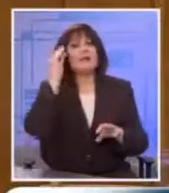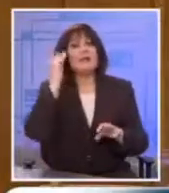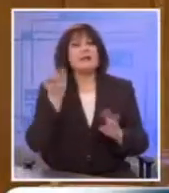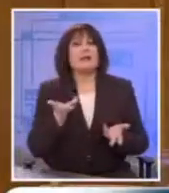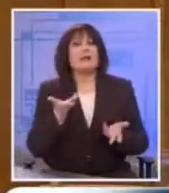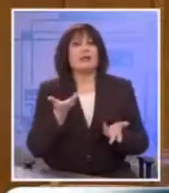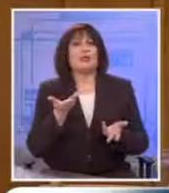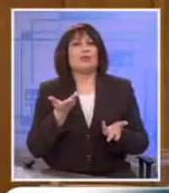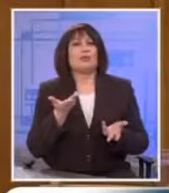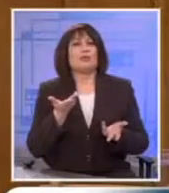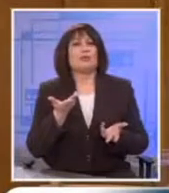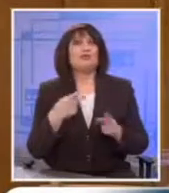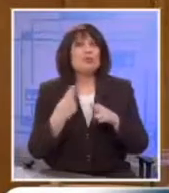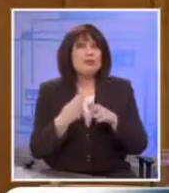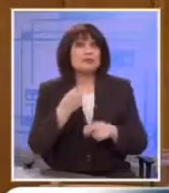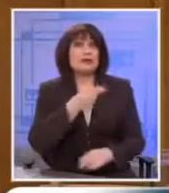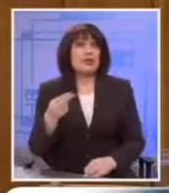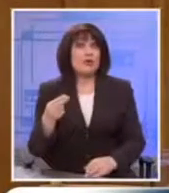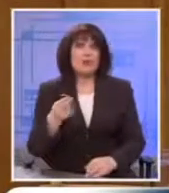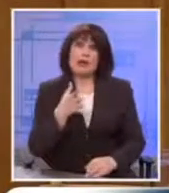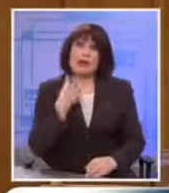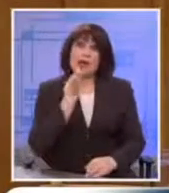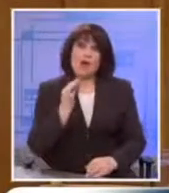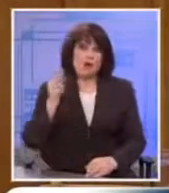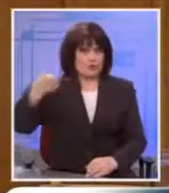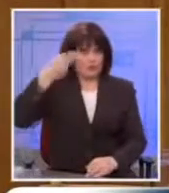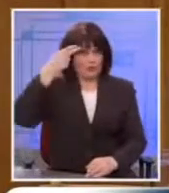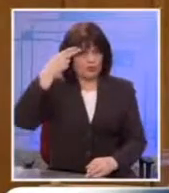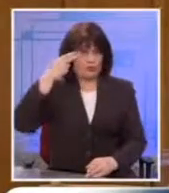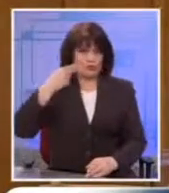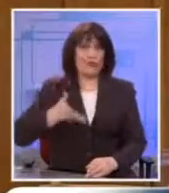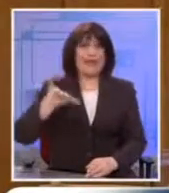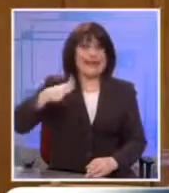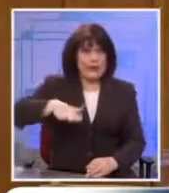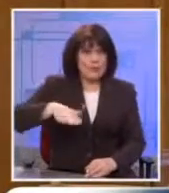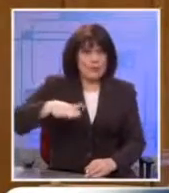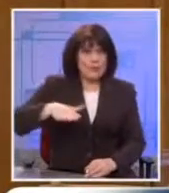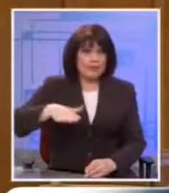ζήτημα, διότι δεν στιγματίζουμε τον ανήλικα.